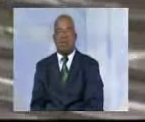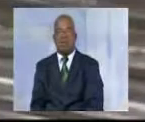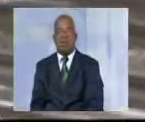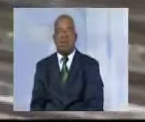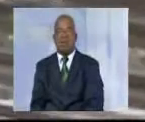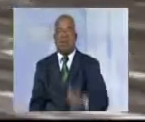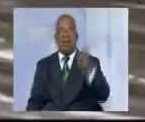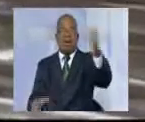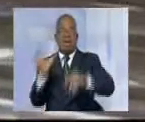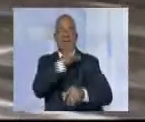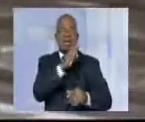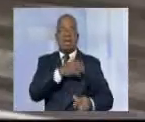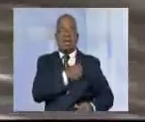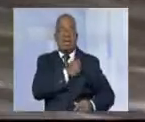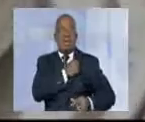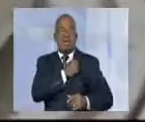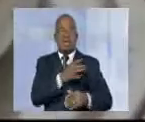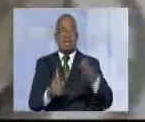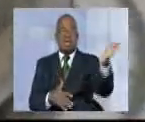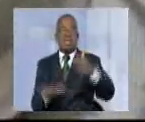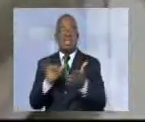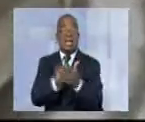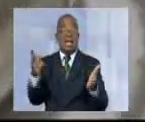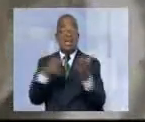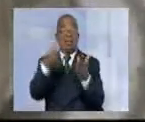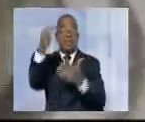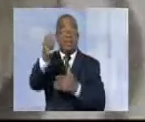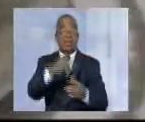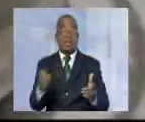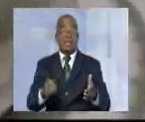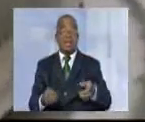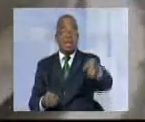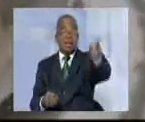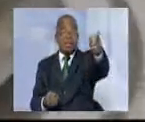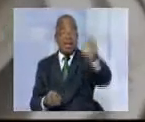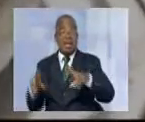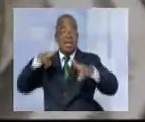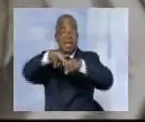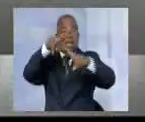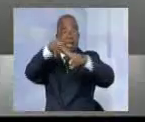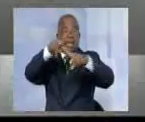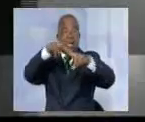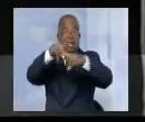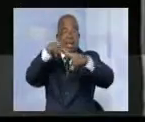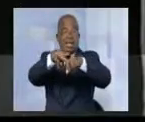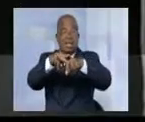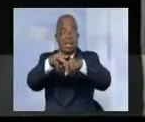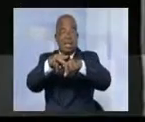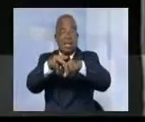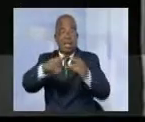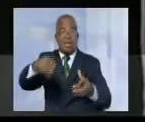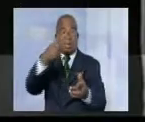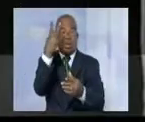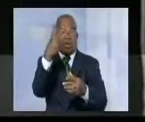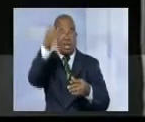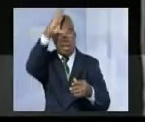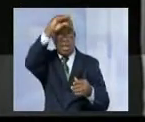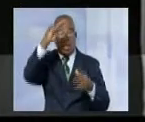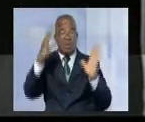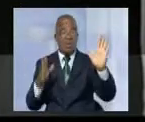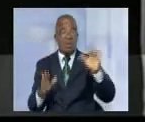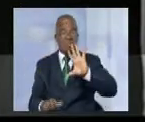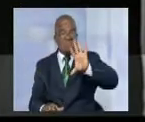La police canadienne a déjoué un projet d'attentat visant un train de passagers sur la liaison New York-Toronto. Deux hommes, dont la